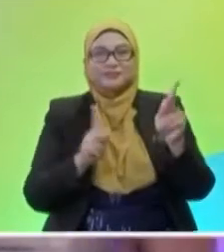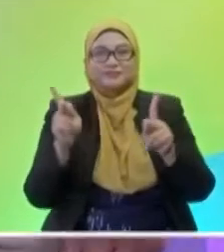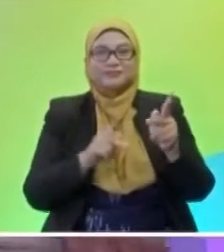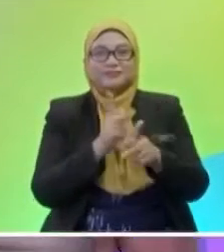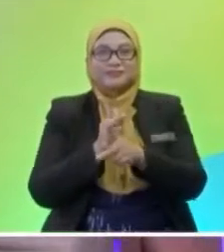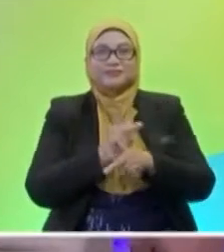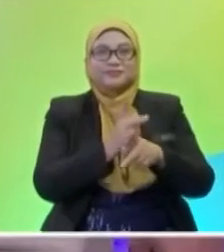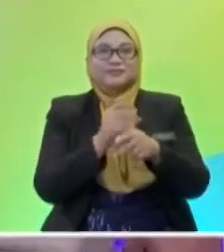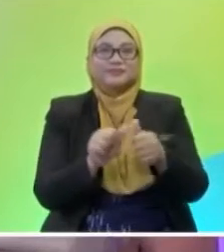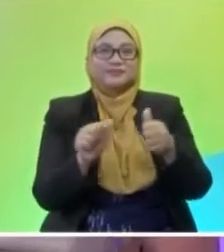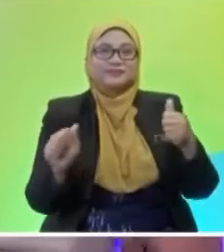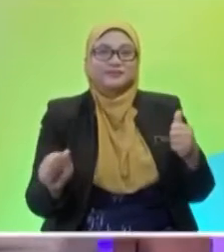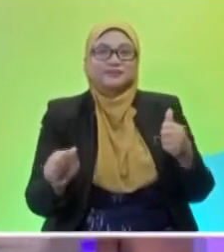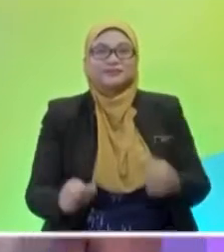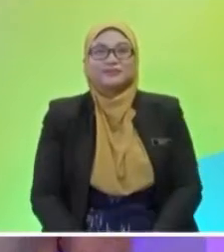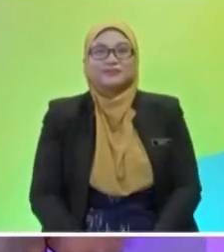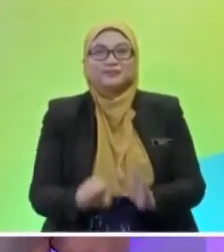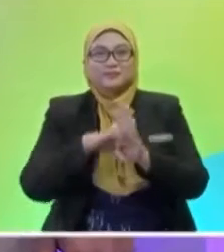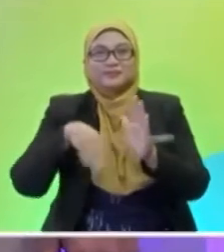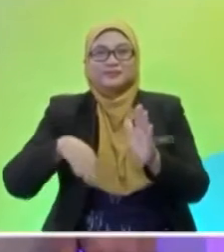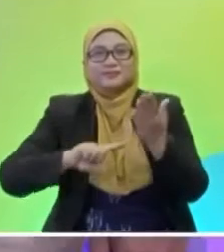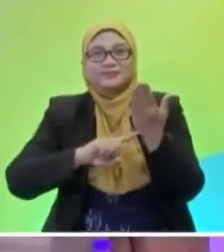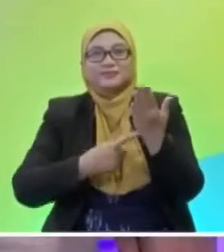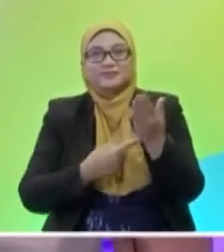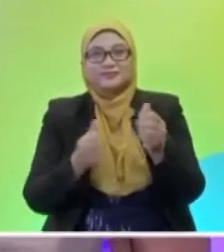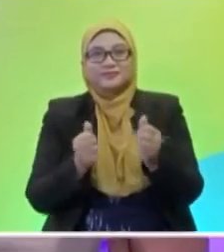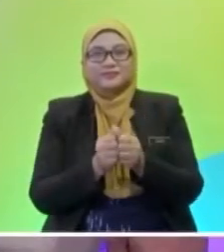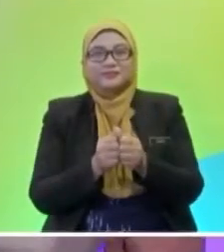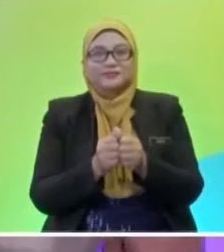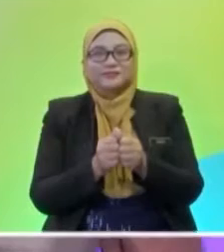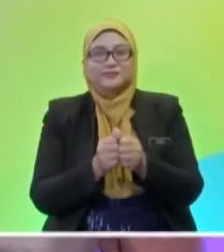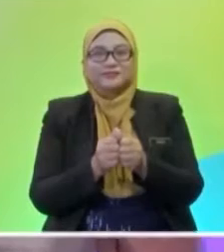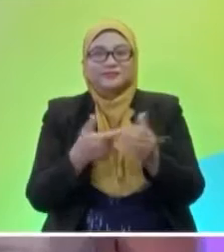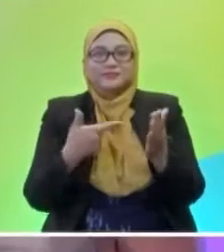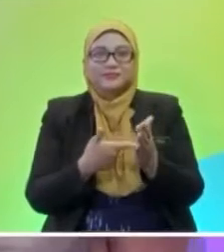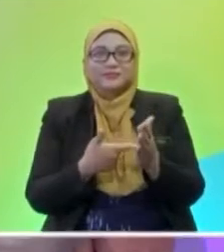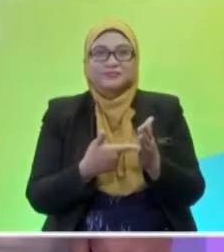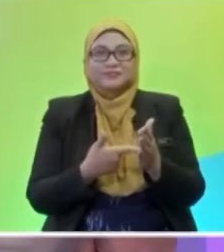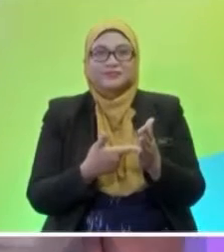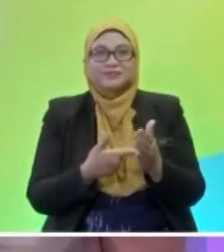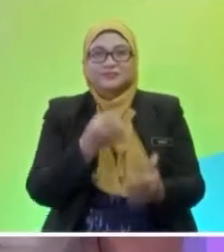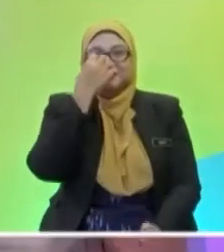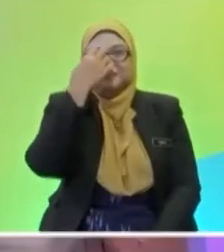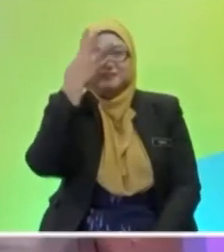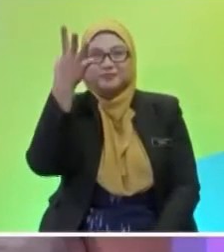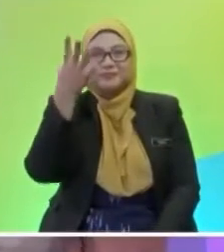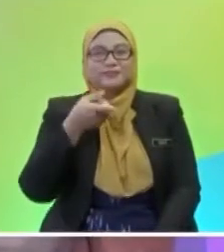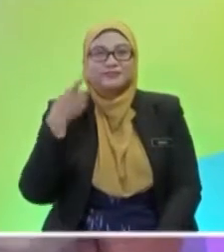hari ini sebelum kita mulakan yang lebih lanjut, cikgu nak terangkan terlebih dahulu kita